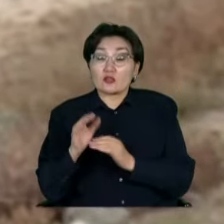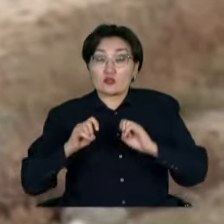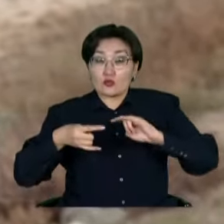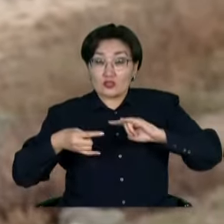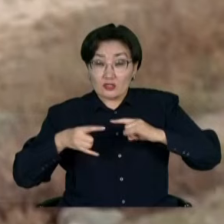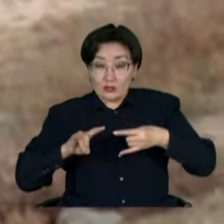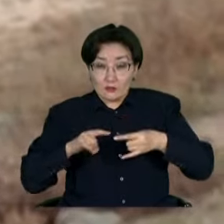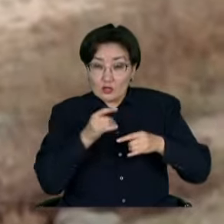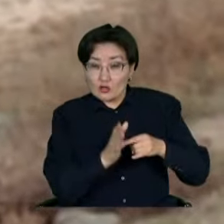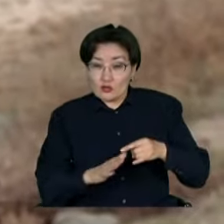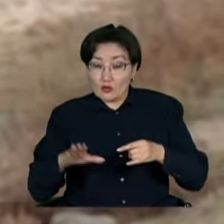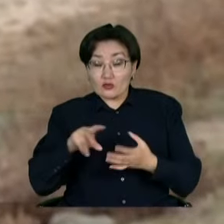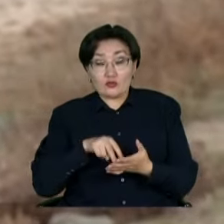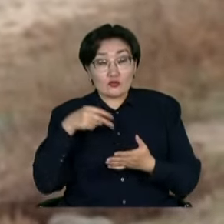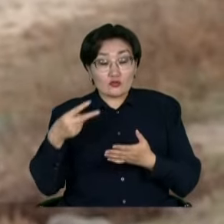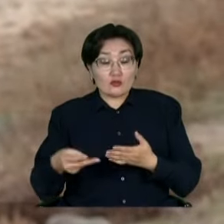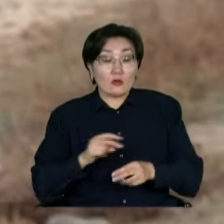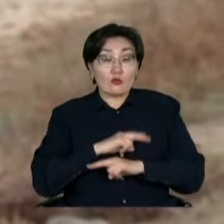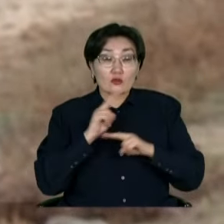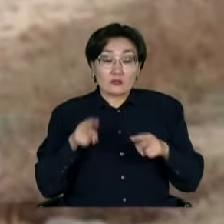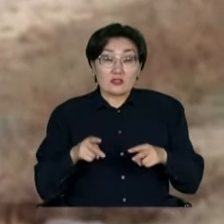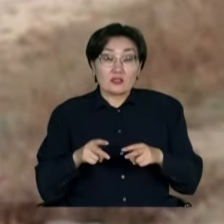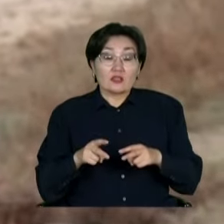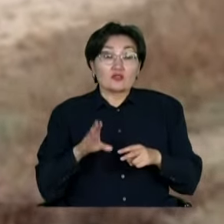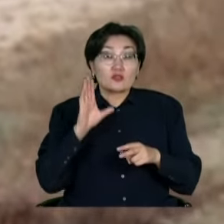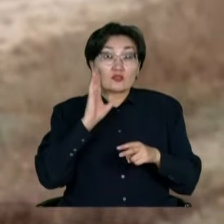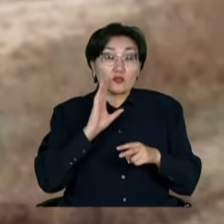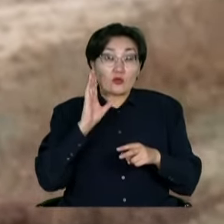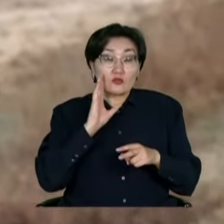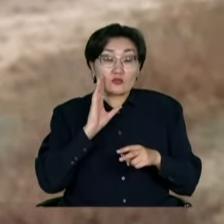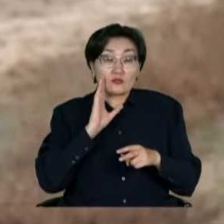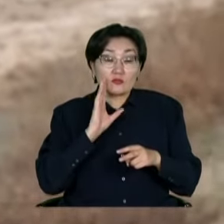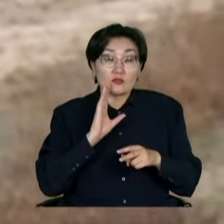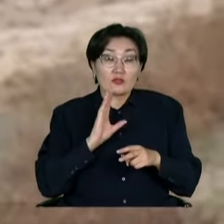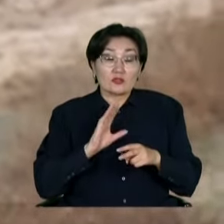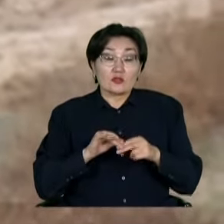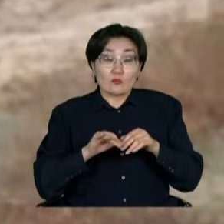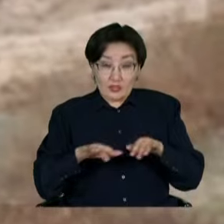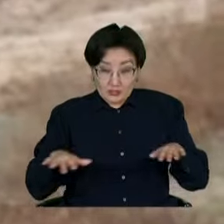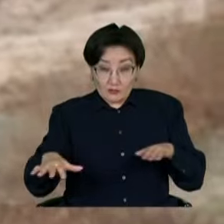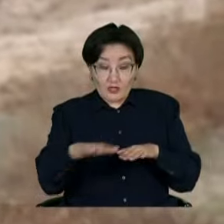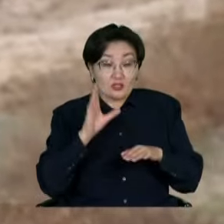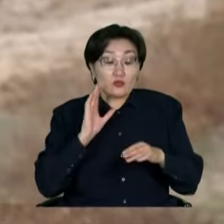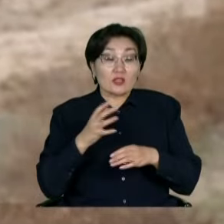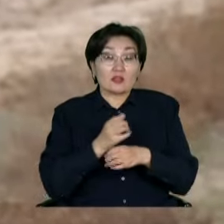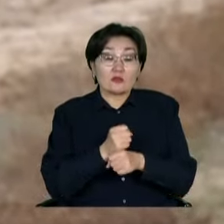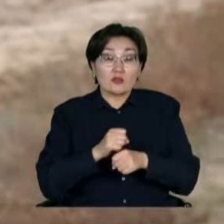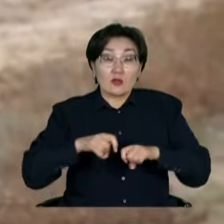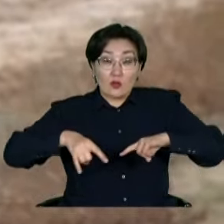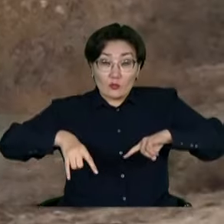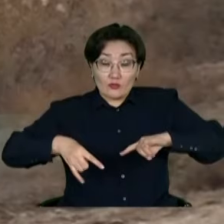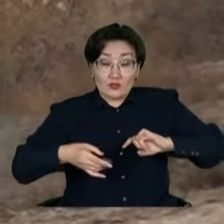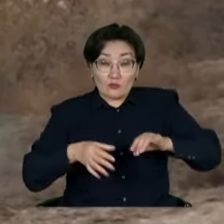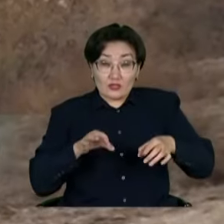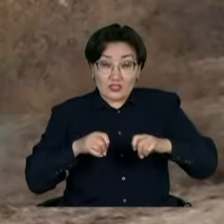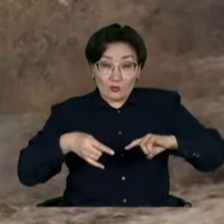атыр малымыз. Мына су қайтқан кезде ол кәдімгі бомба түскендей датабы шұңқыр болып орнын